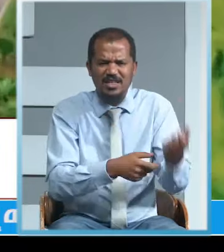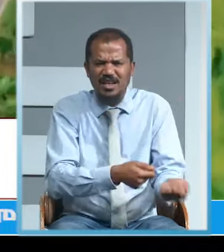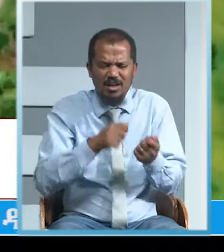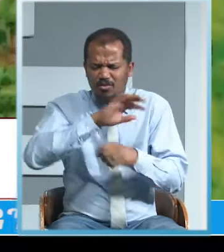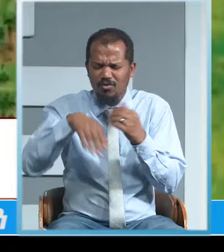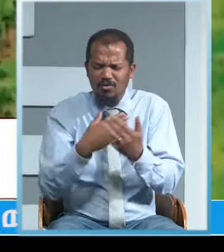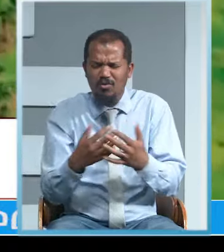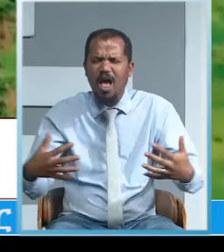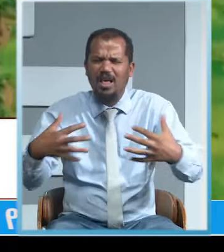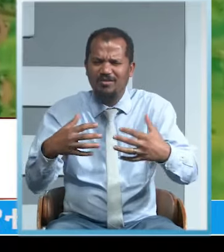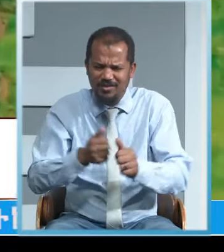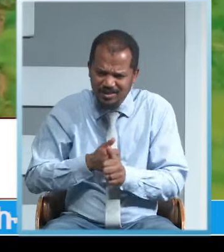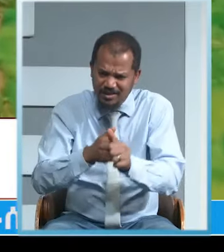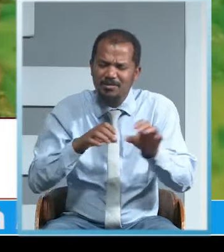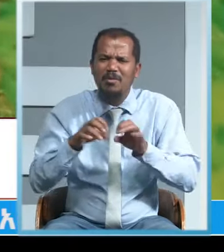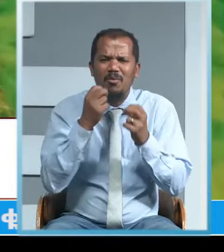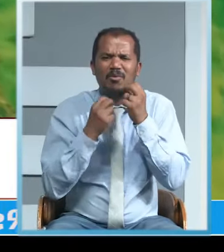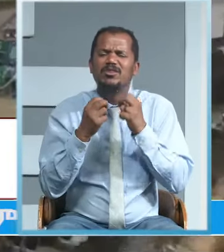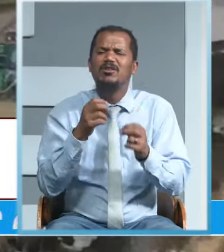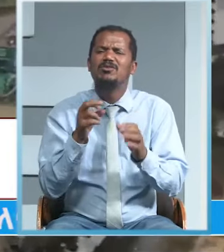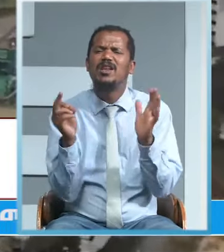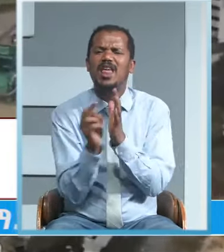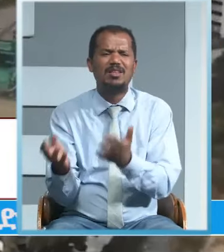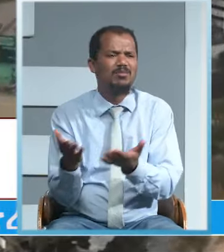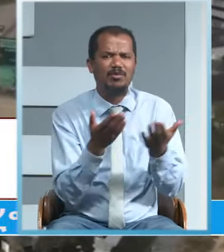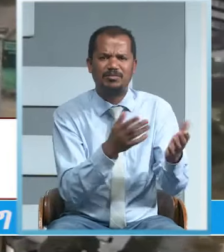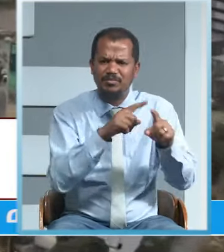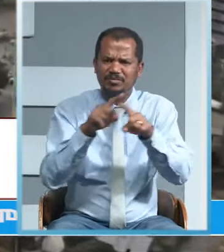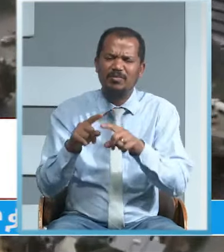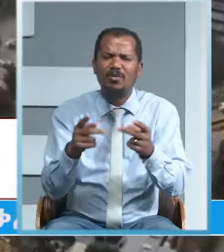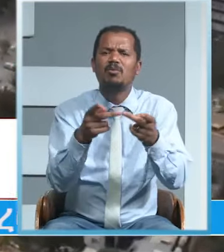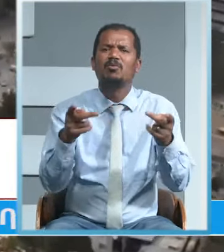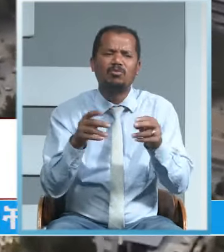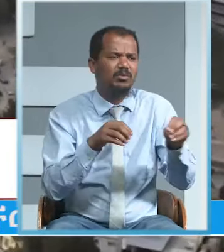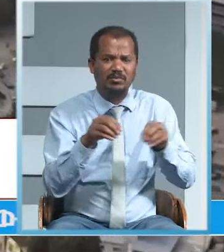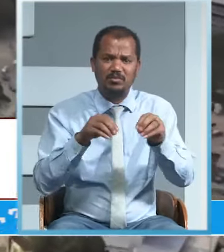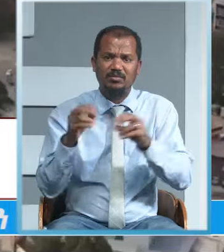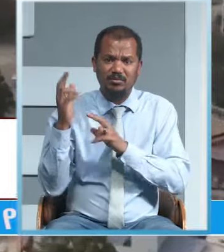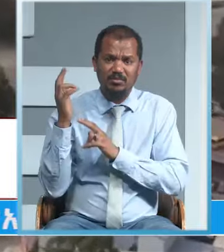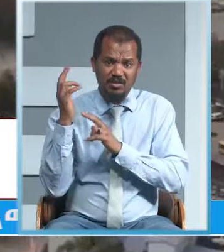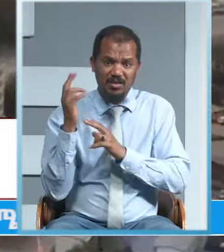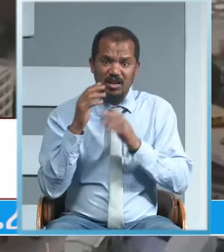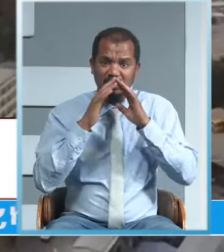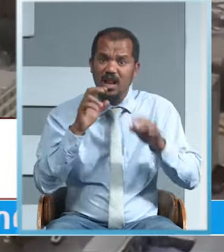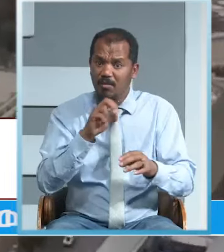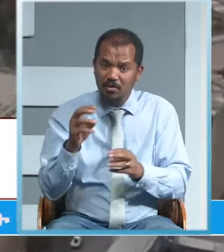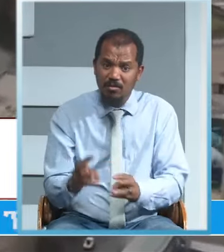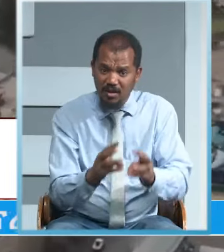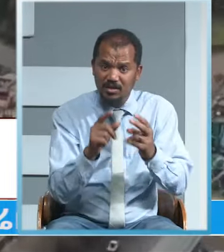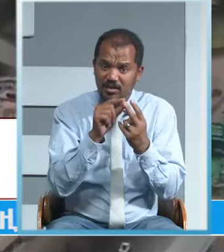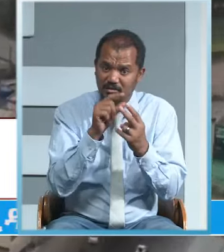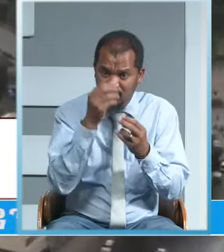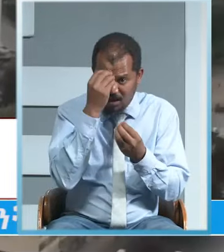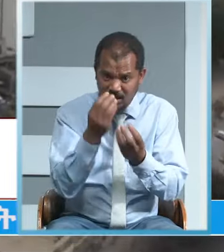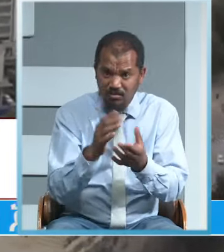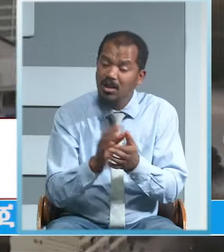አቀፍ ክትትል በማድረግ ወንጀለኞችን ለህግ የሚቀርቡበትና በተለያዩ ቦታዎች የሚንቀሳቀሱ ታጣቂ ቡድኖች ሰላማዊ መንገድ እንዲመርጡ